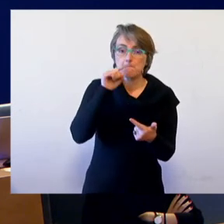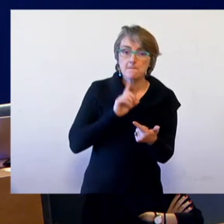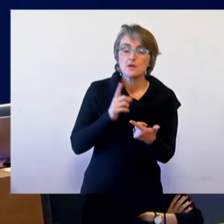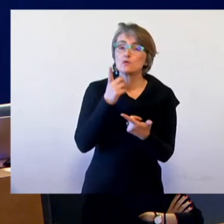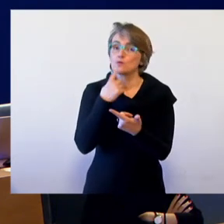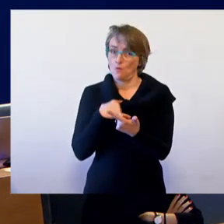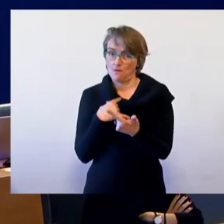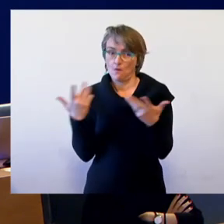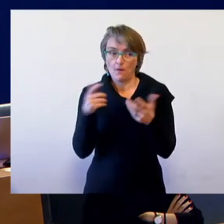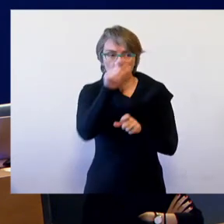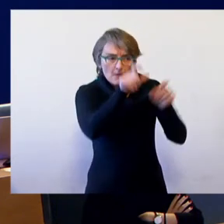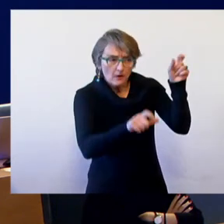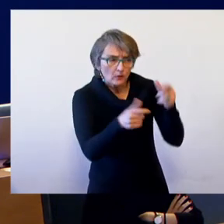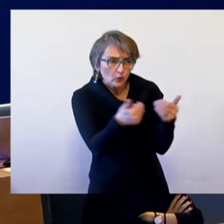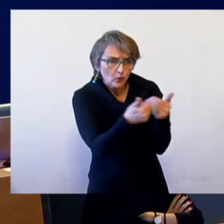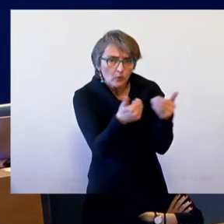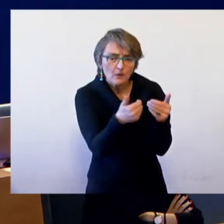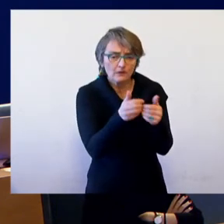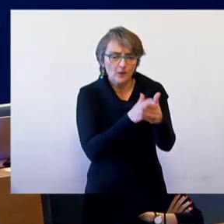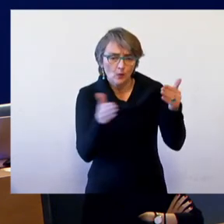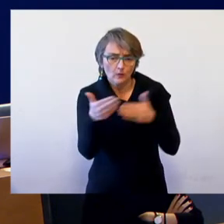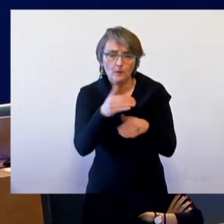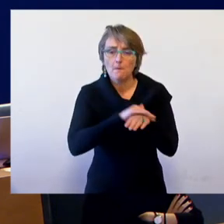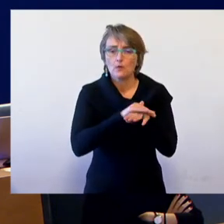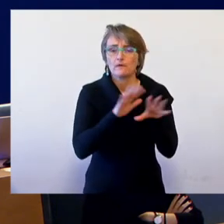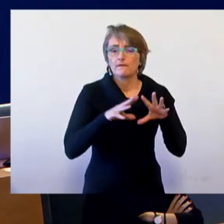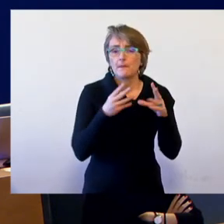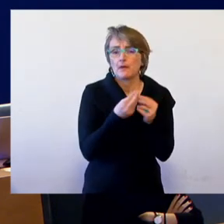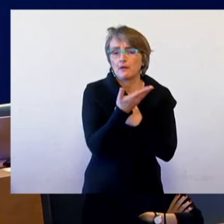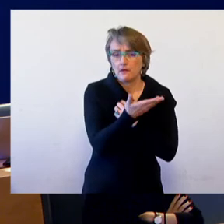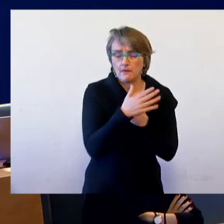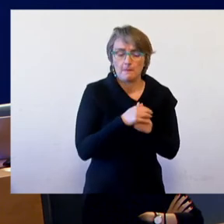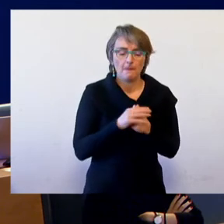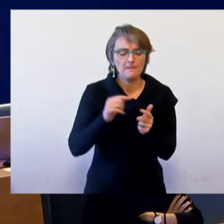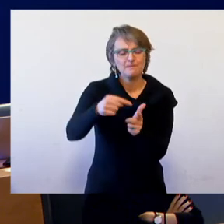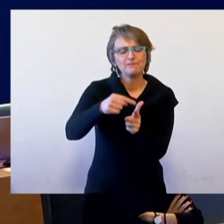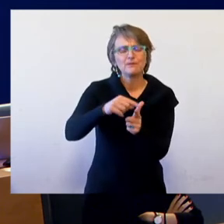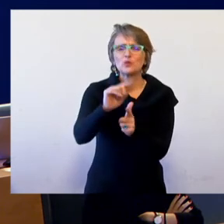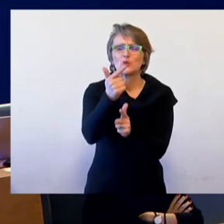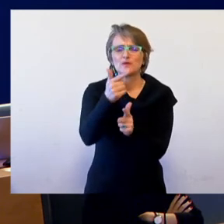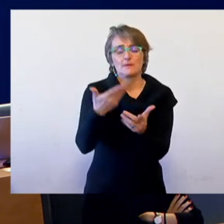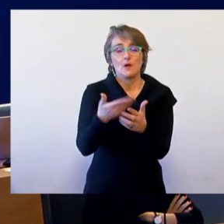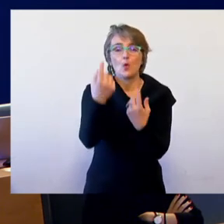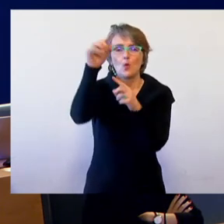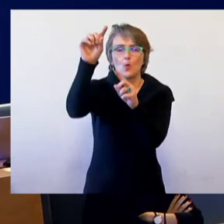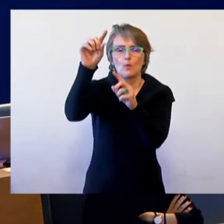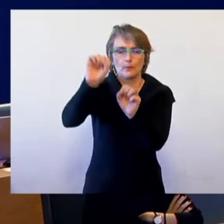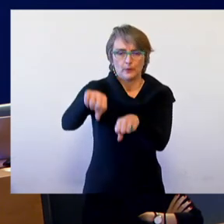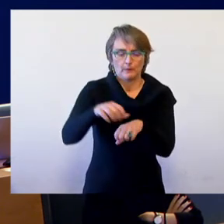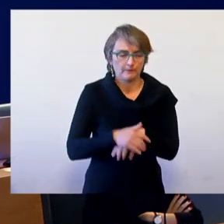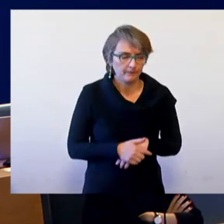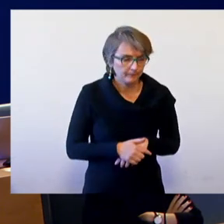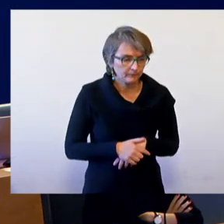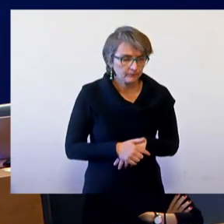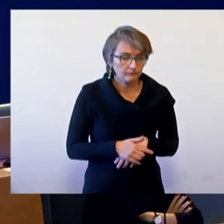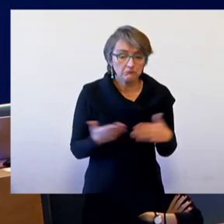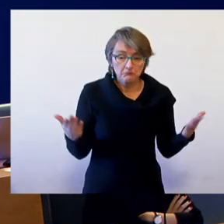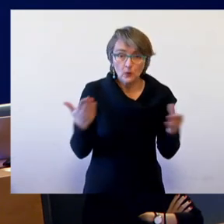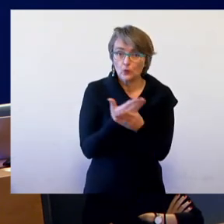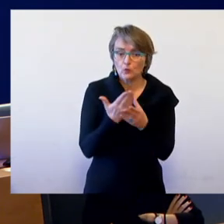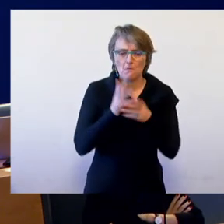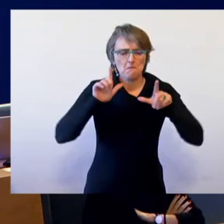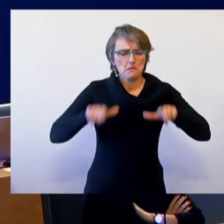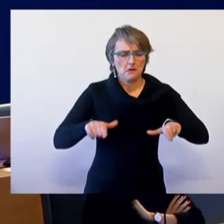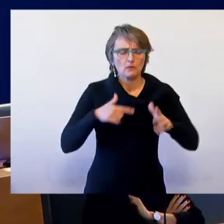de dérogation pour motifs familiaux. La deuxième commission est en fait une commission de recours. Le document cadre a tiré